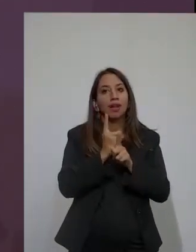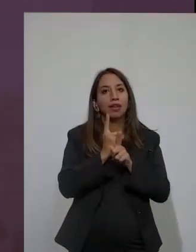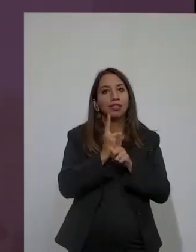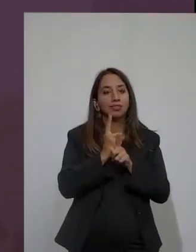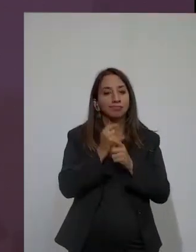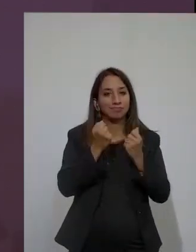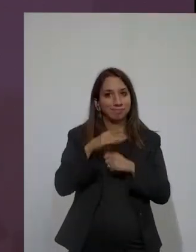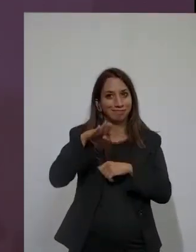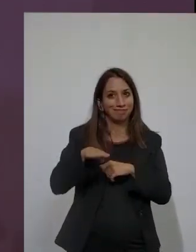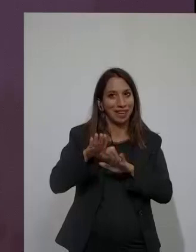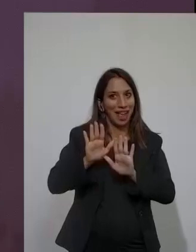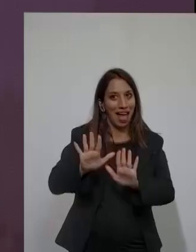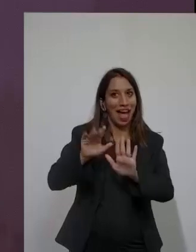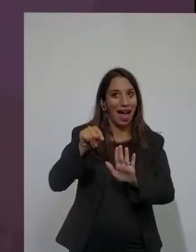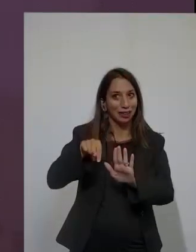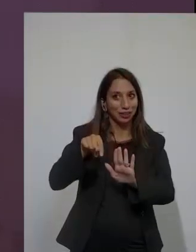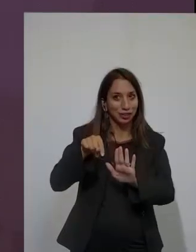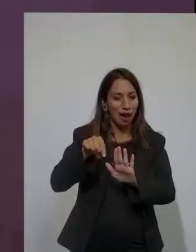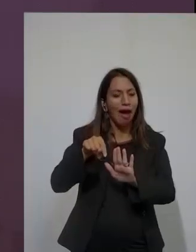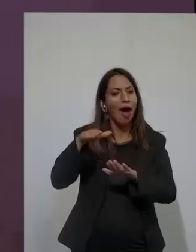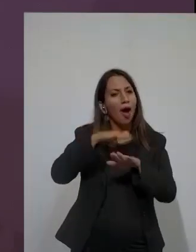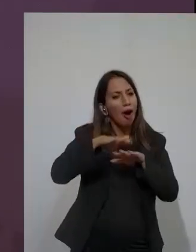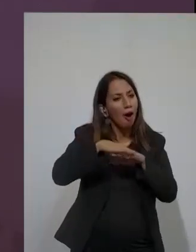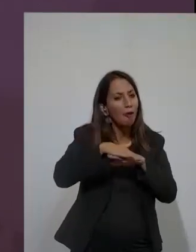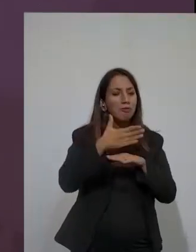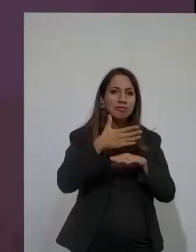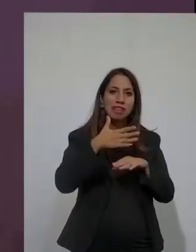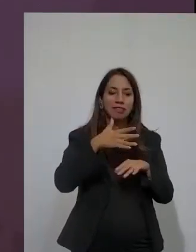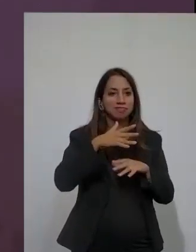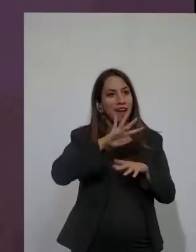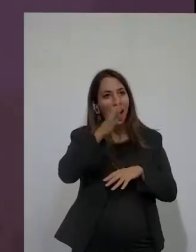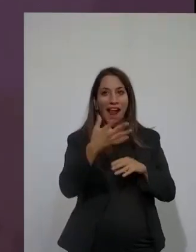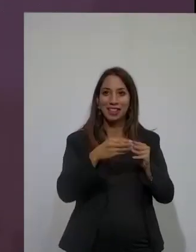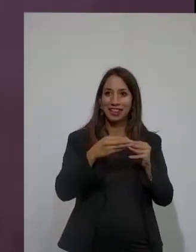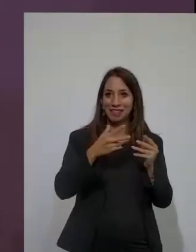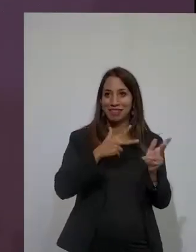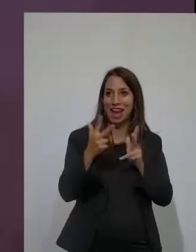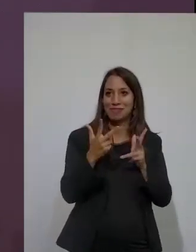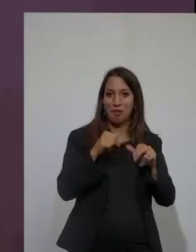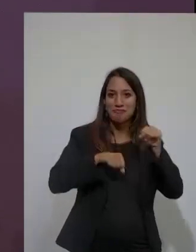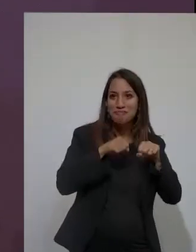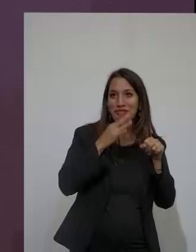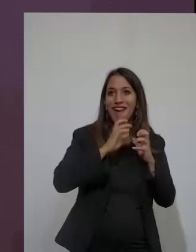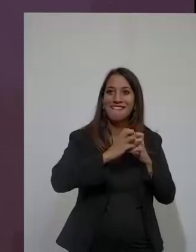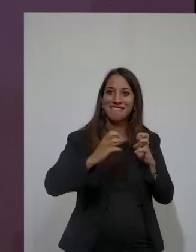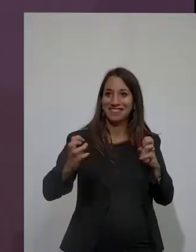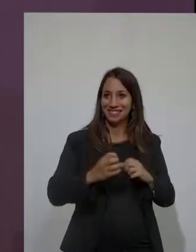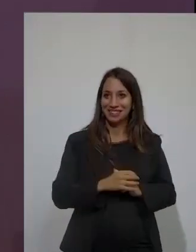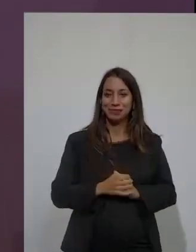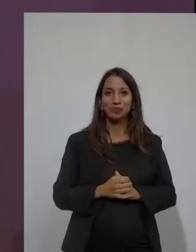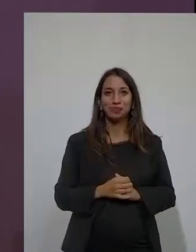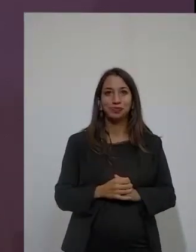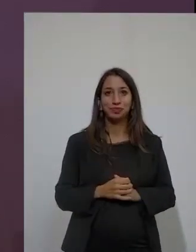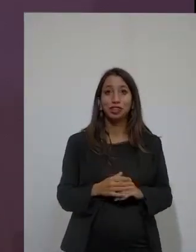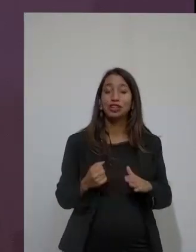mezzo e possibilmente ad utilizzare sistemi di mobilità sostenibili. Quindi, poiché la sostenibilità è uno